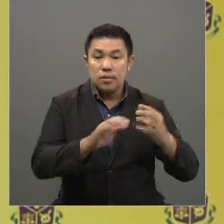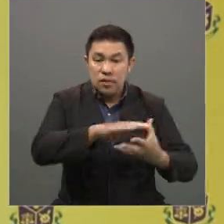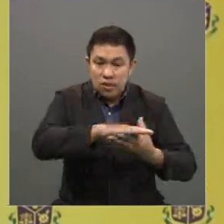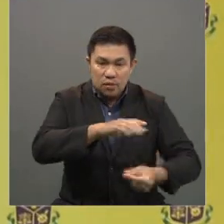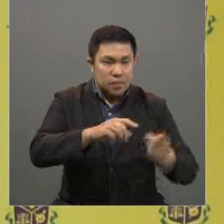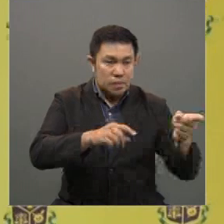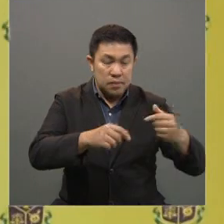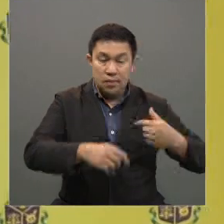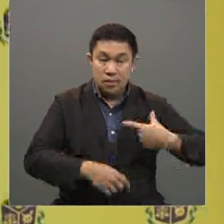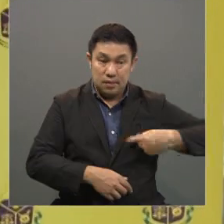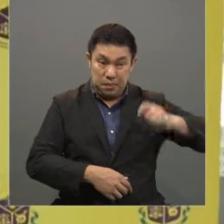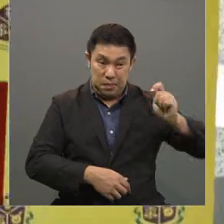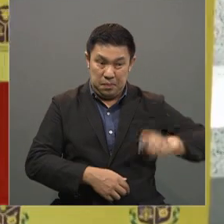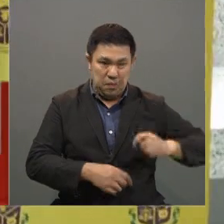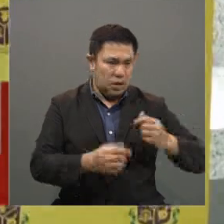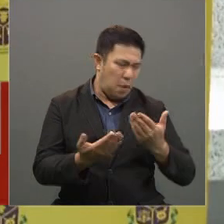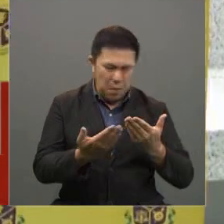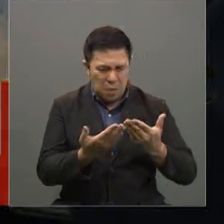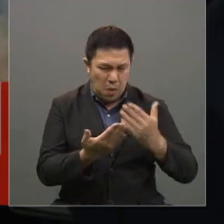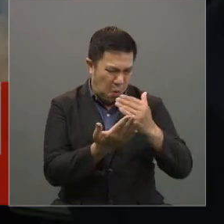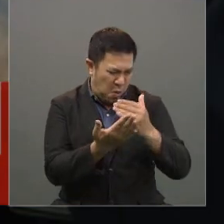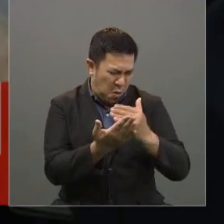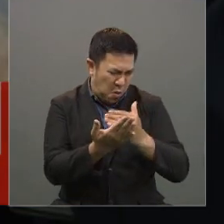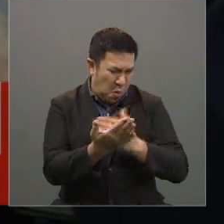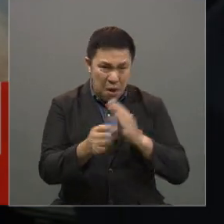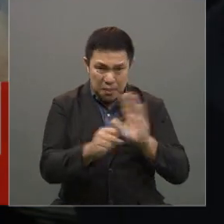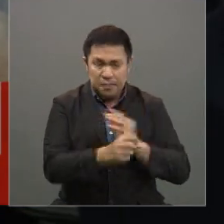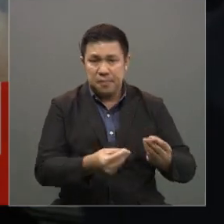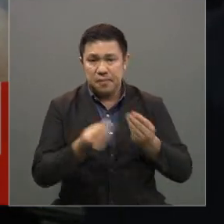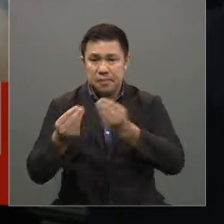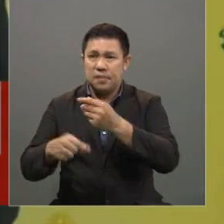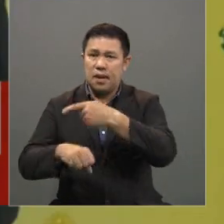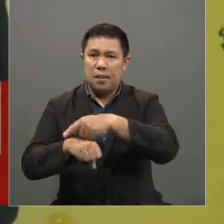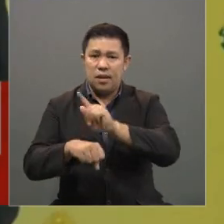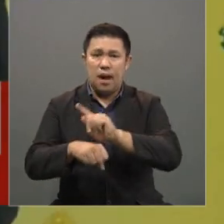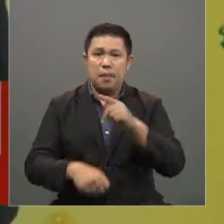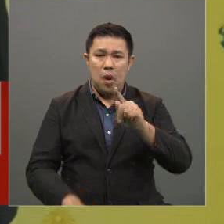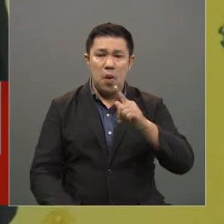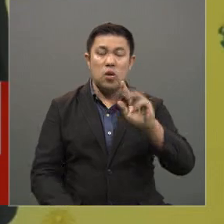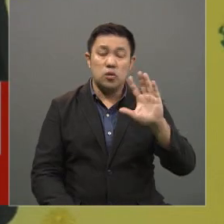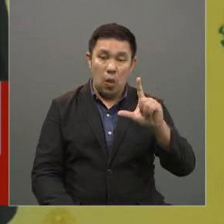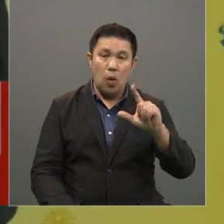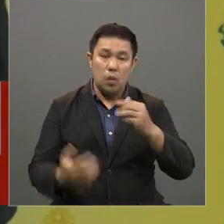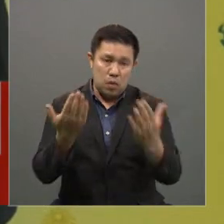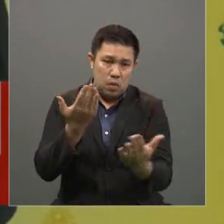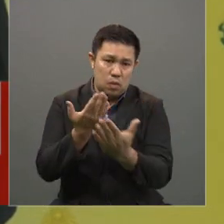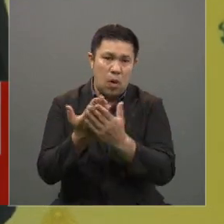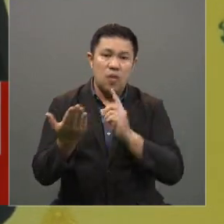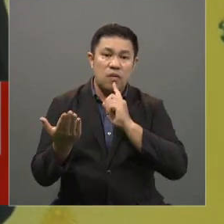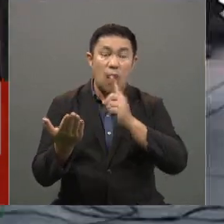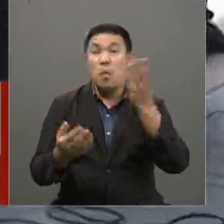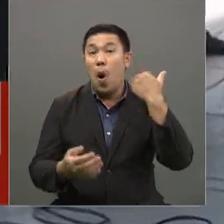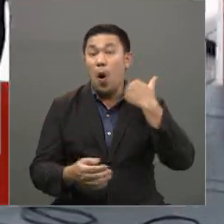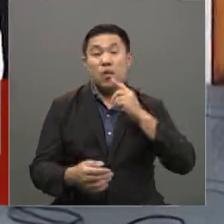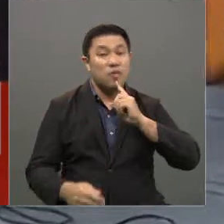วินิจฉัยของศาลฉบับเต็มในคดีนี้เนี่ยนะคะไปยื่นให้แก่ประธานปปชเพื่อใช้ประกอบคำร้องเพราะว่าก่อนหน้านี้เนี่ยมา